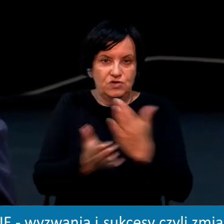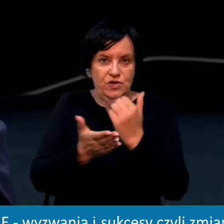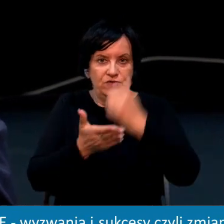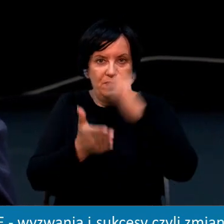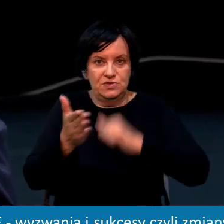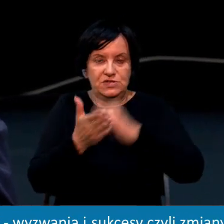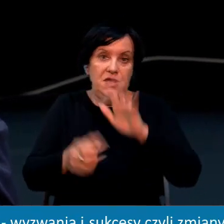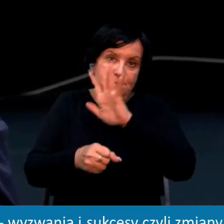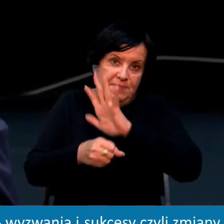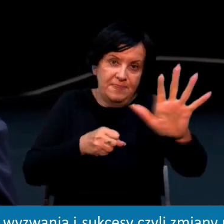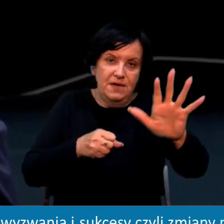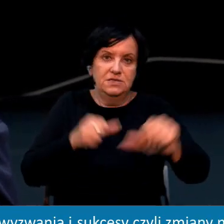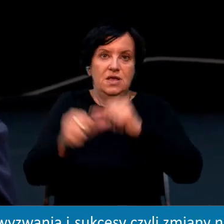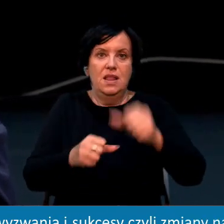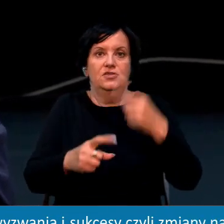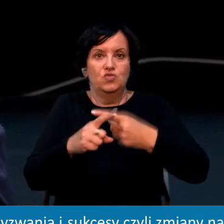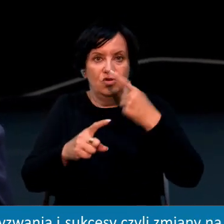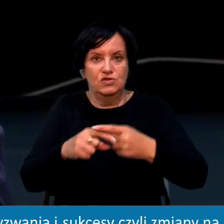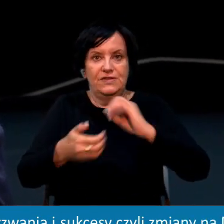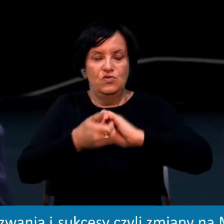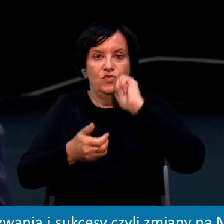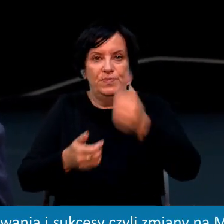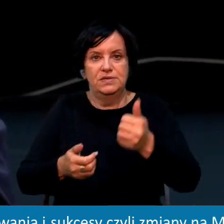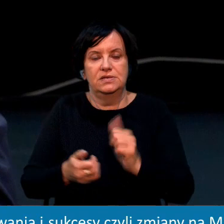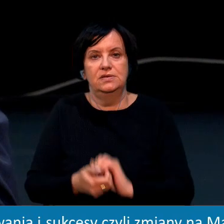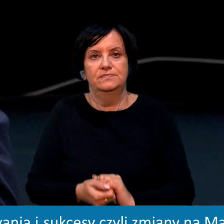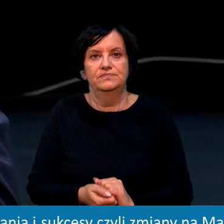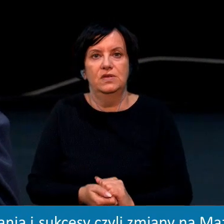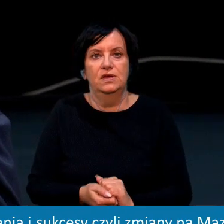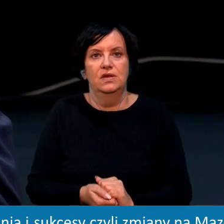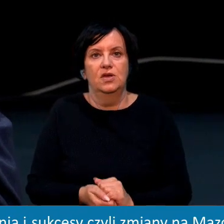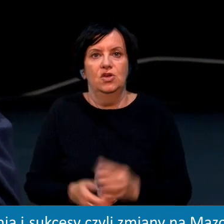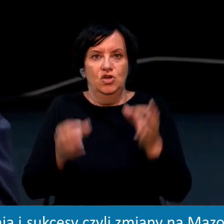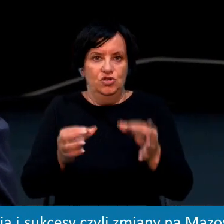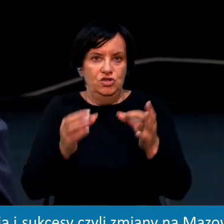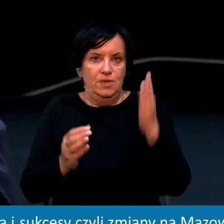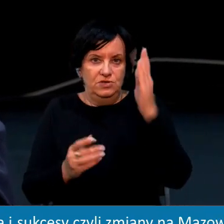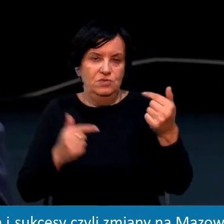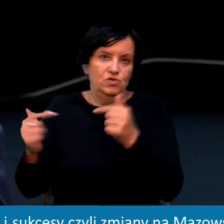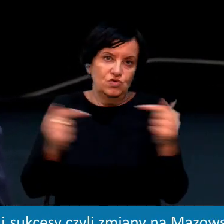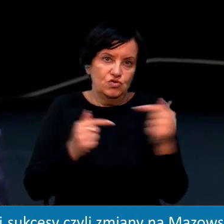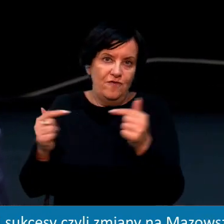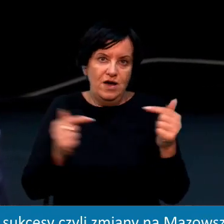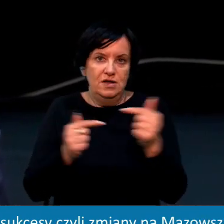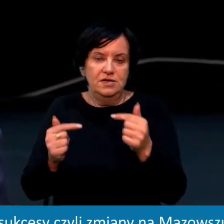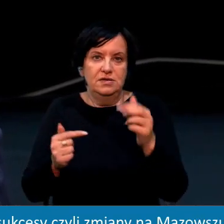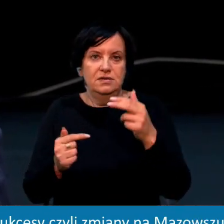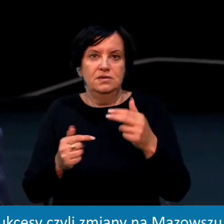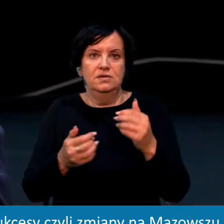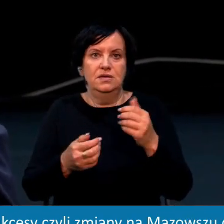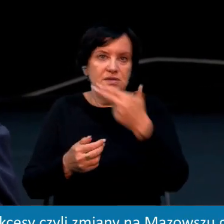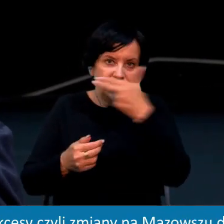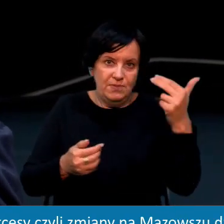drugiej strony 15-lecie naszego członkostwa w Unii Europejskiej. Oczywiście będziemy dzisiaj dyskutowali tutaj i